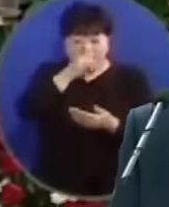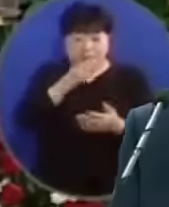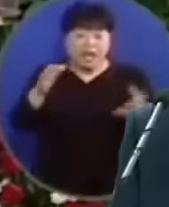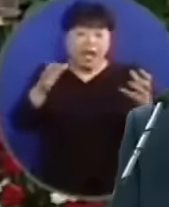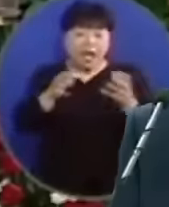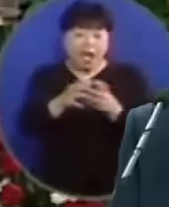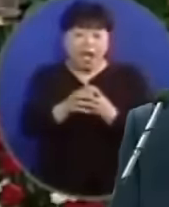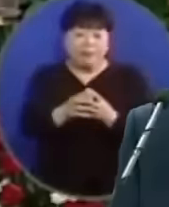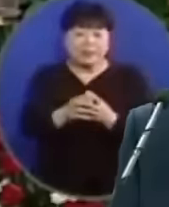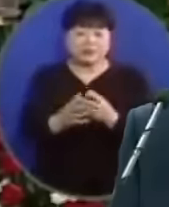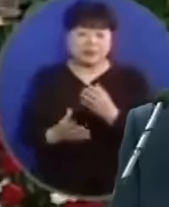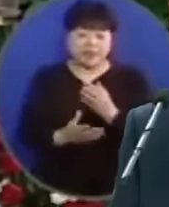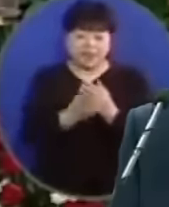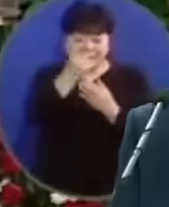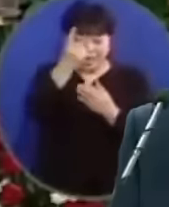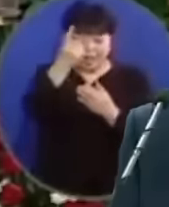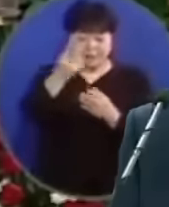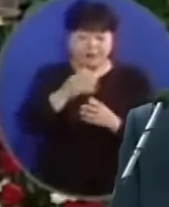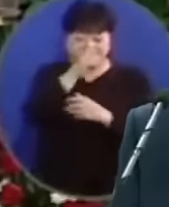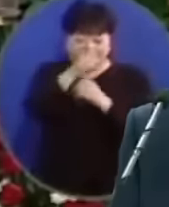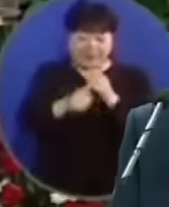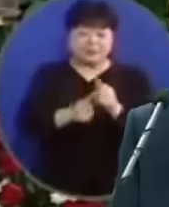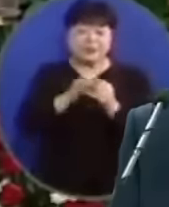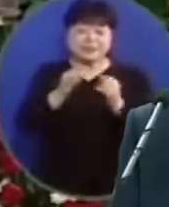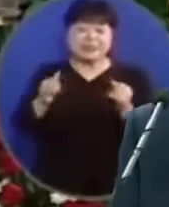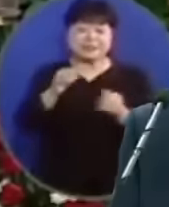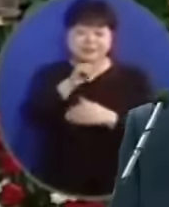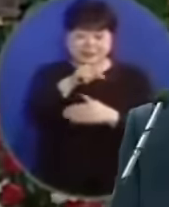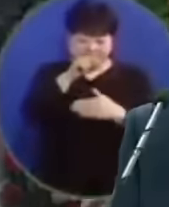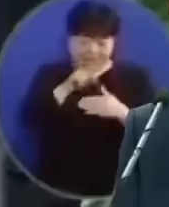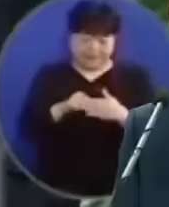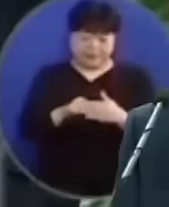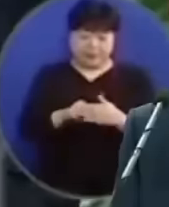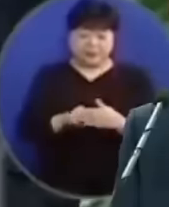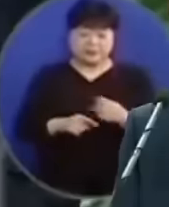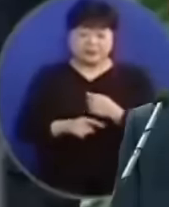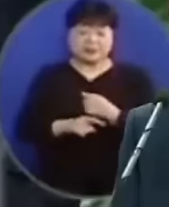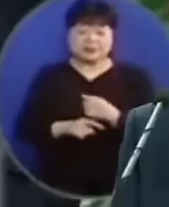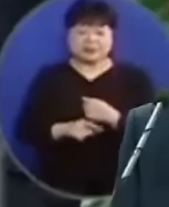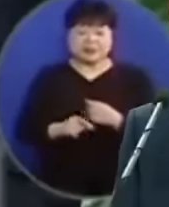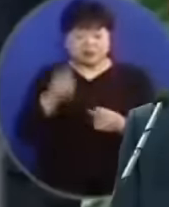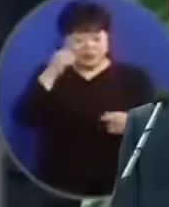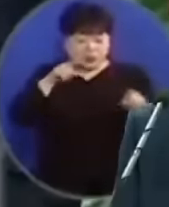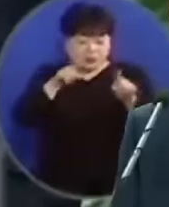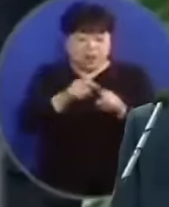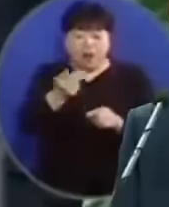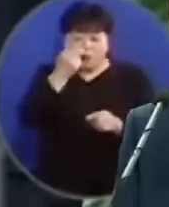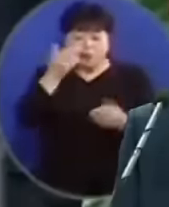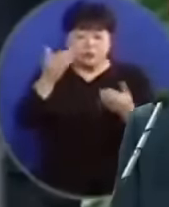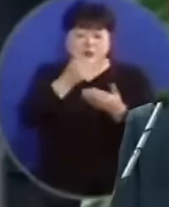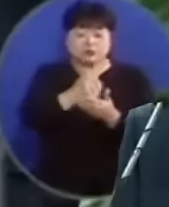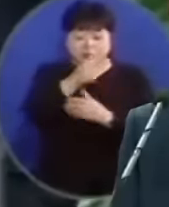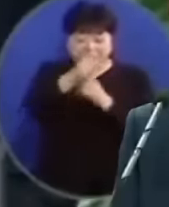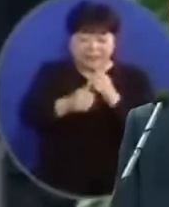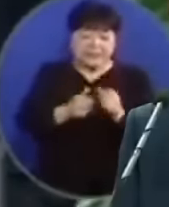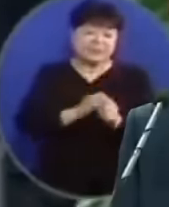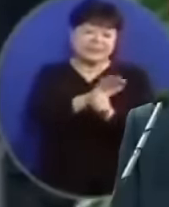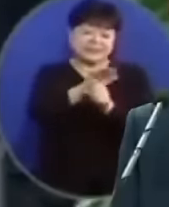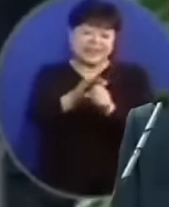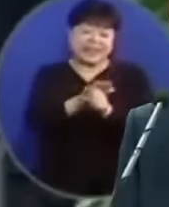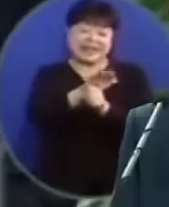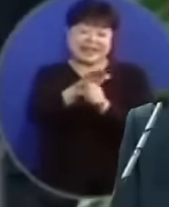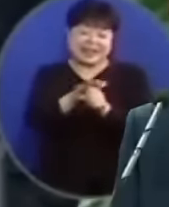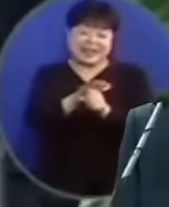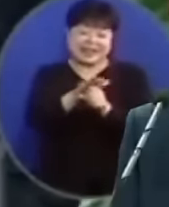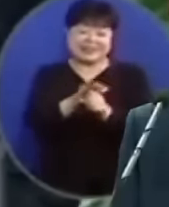통틀어서 합치면 하나님과 사람 사이에는 마음을 다하고 뜻을 다하고 정성을 다하고 목숨을 다하여 주 너의 하나님을 사랑하라는